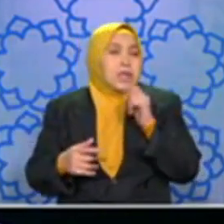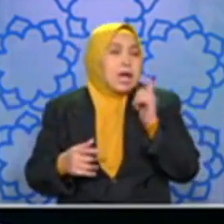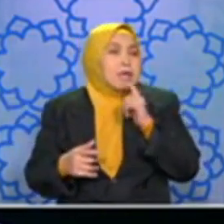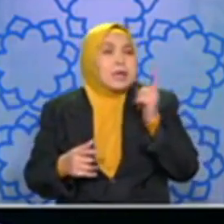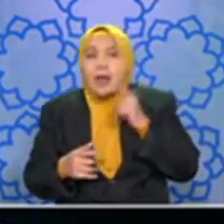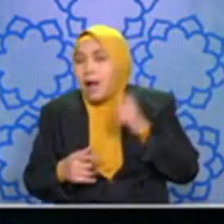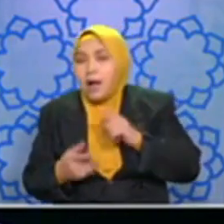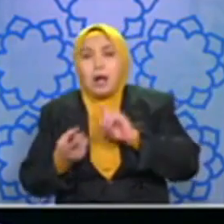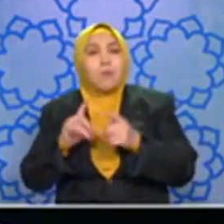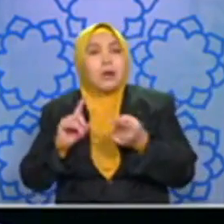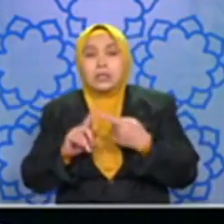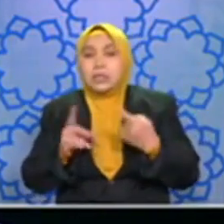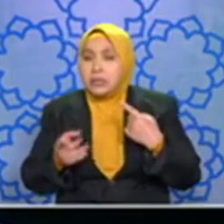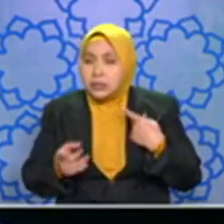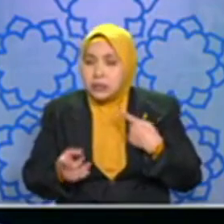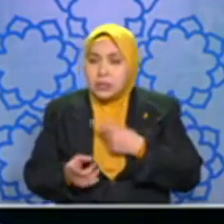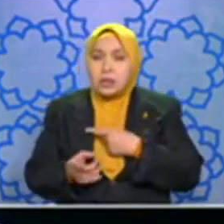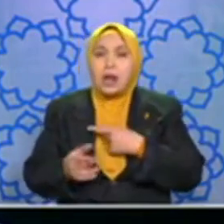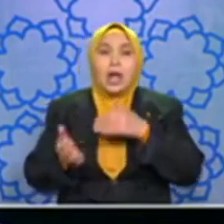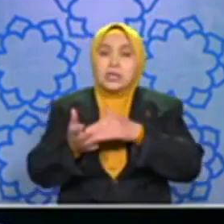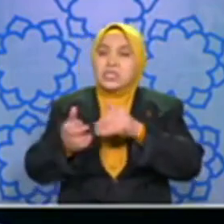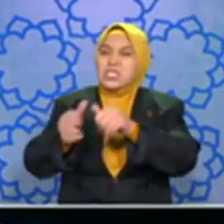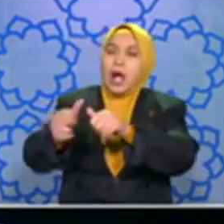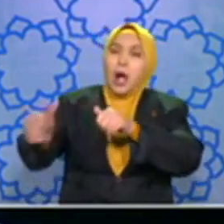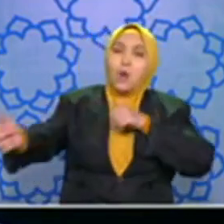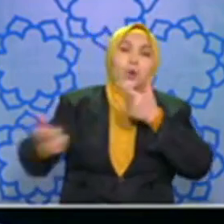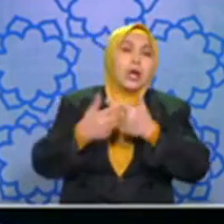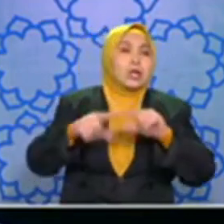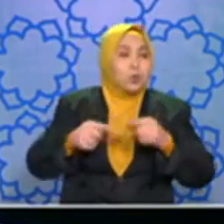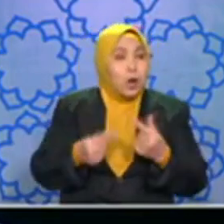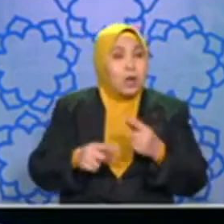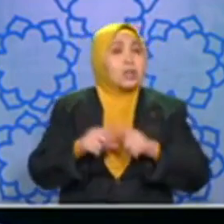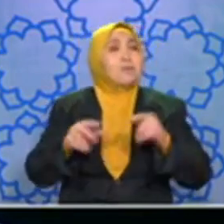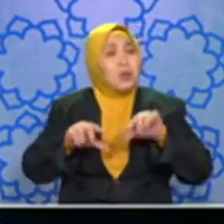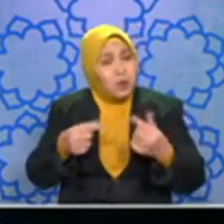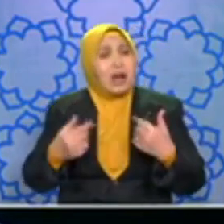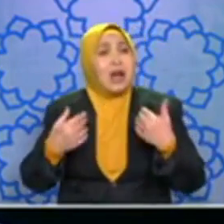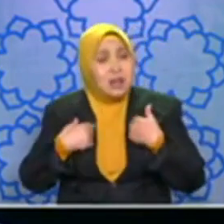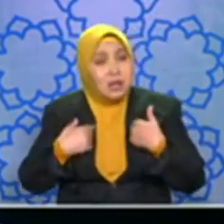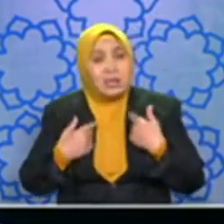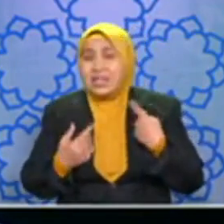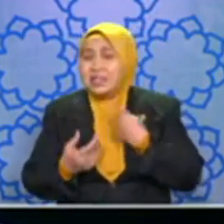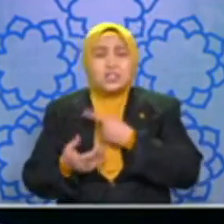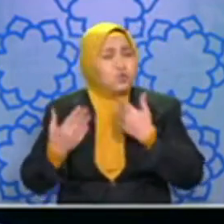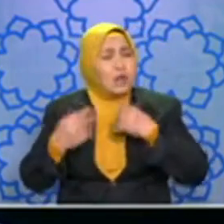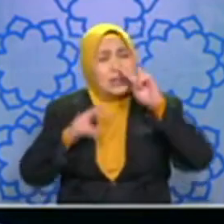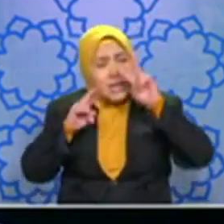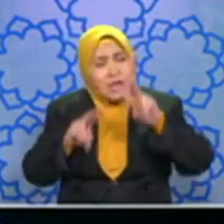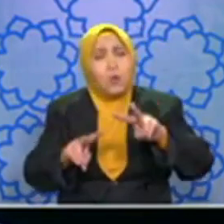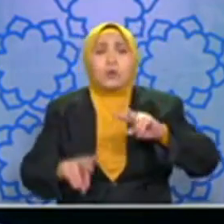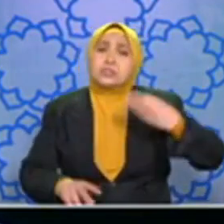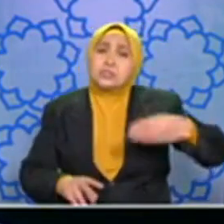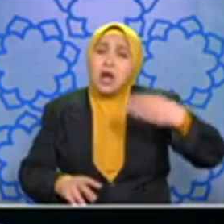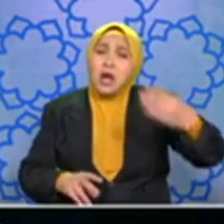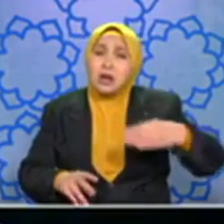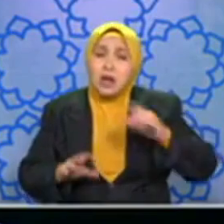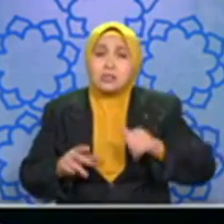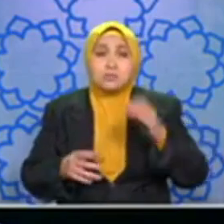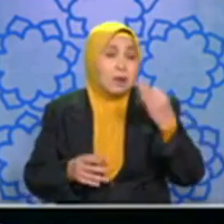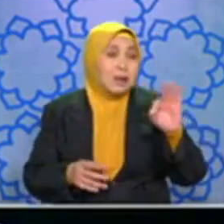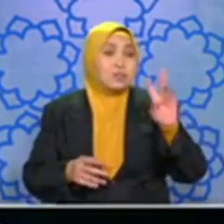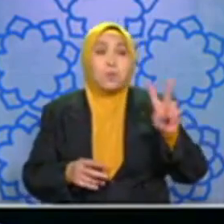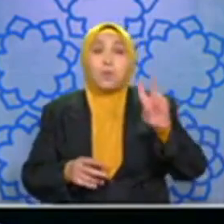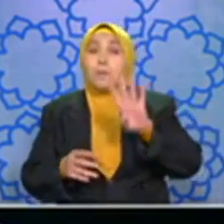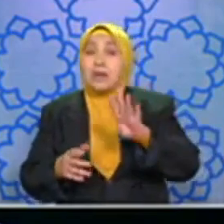itu nufura, makin jauh lagi daripada Quran. Tapi Quran ada, ya. Kita dah tengok sejarah kita, kejatuhan daripada 1924